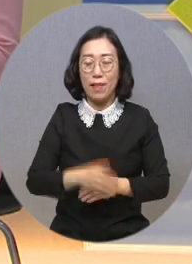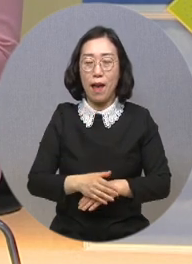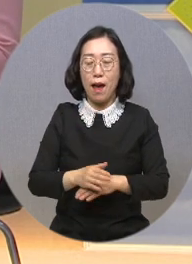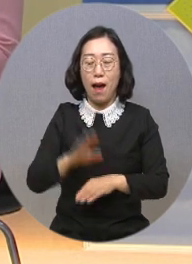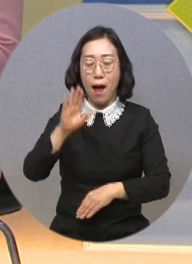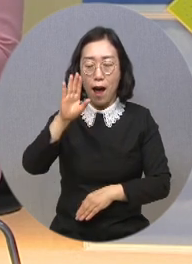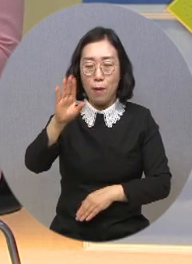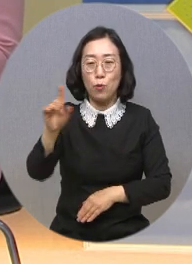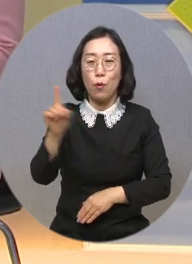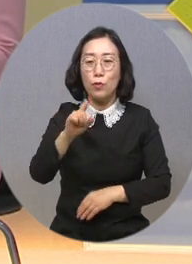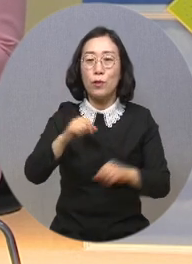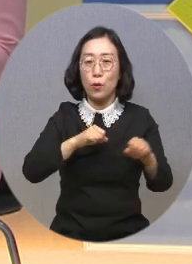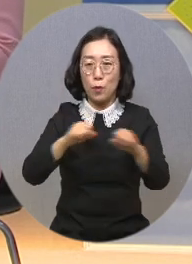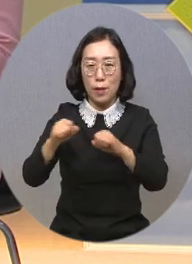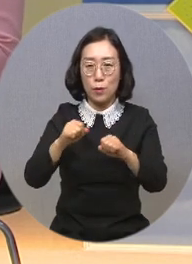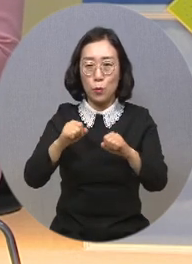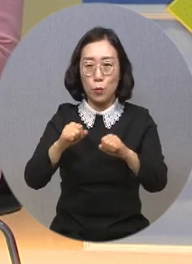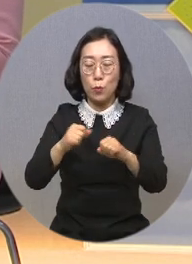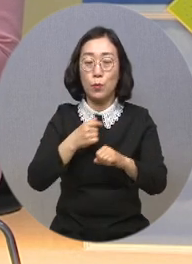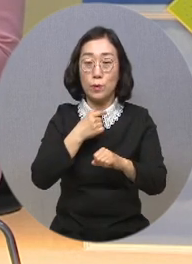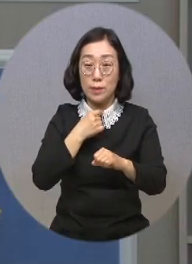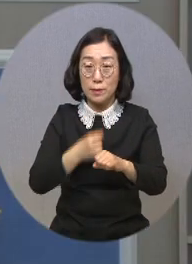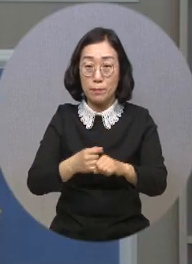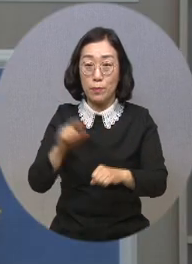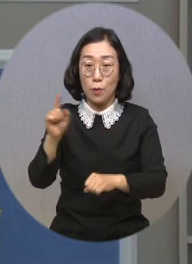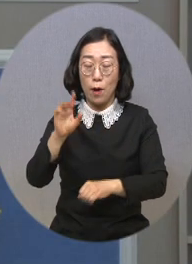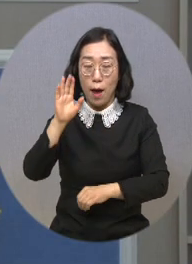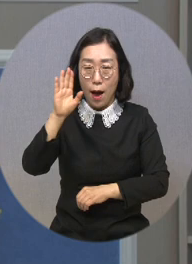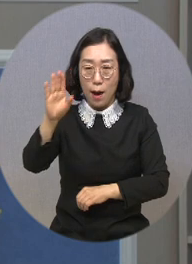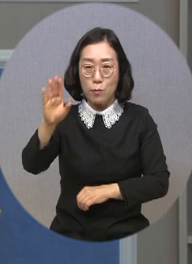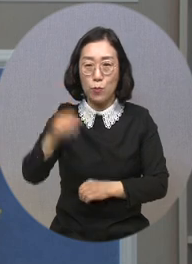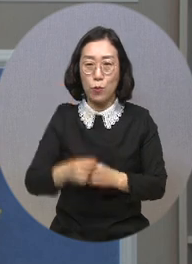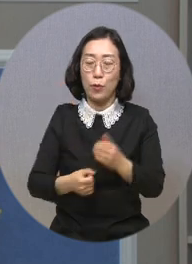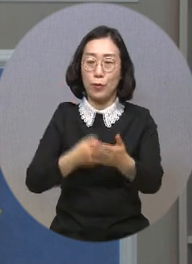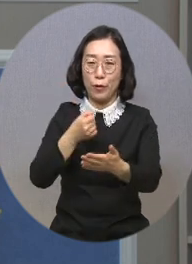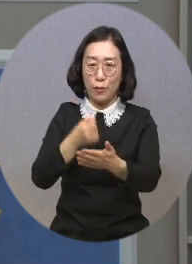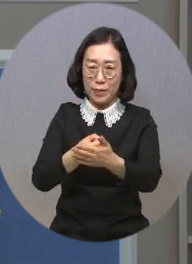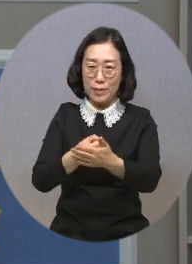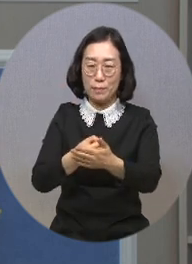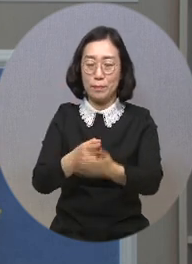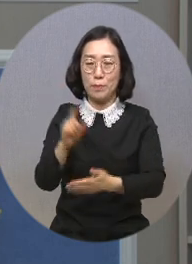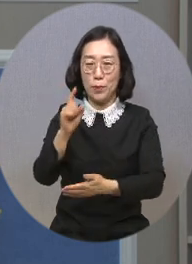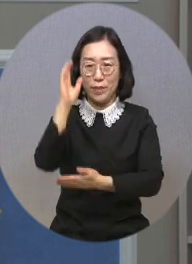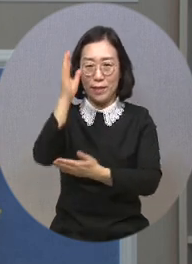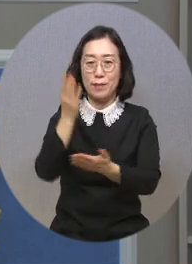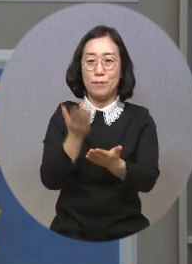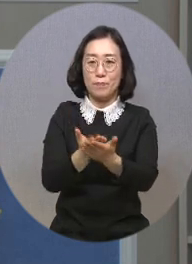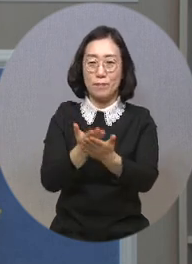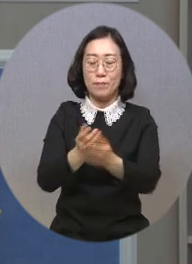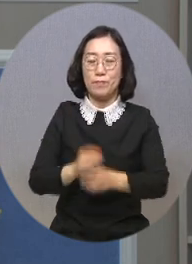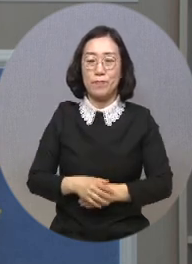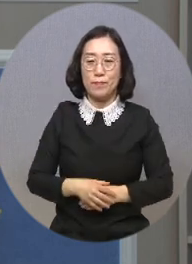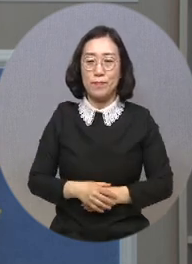어떠한 봉사활동을 진행할 예정이시고 앞으로의 포부도 함께 말씀해 주시면 감사하겠습니다. 네.